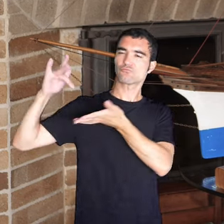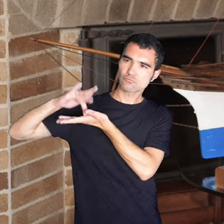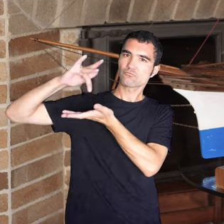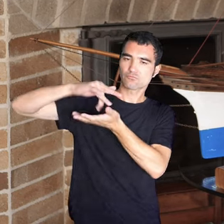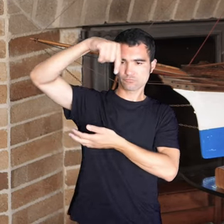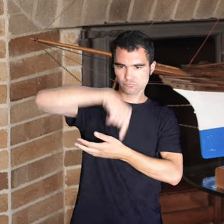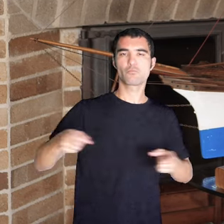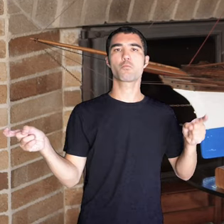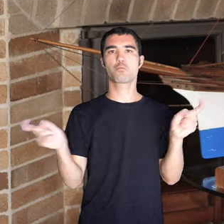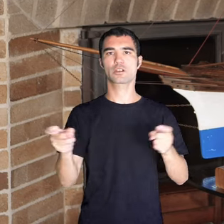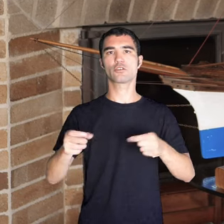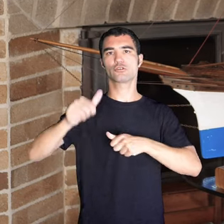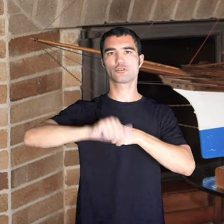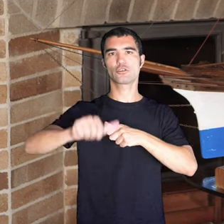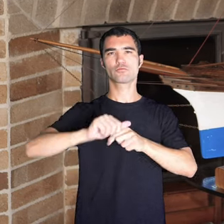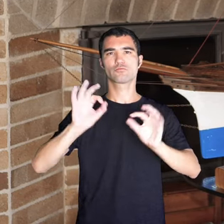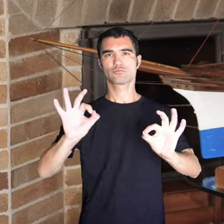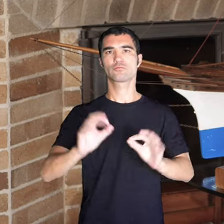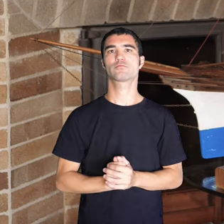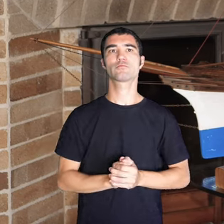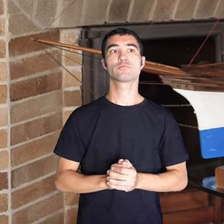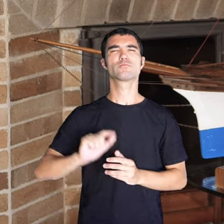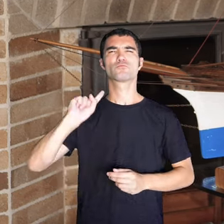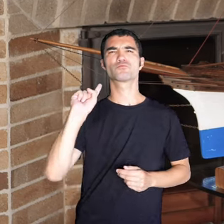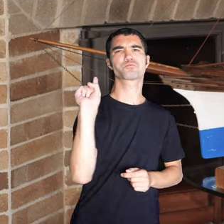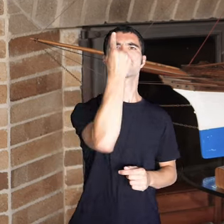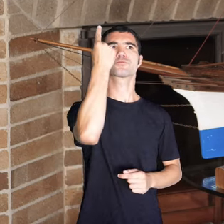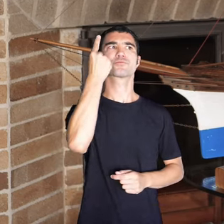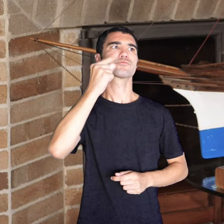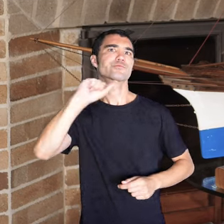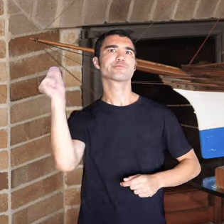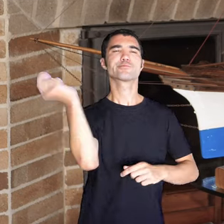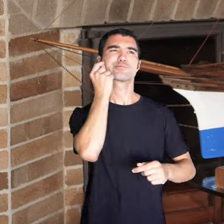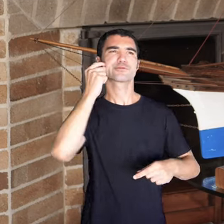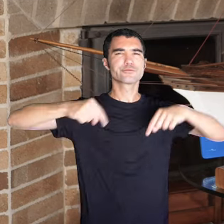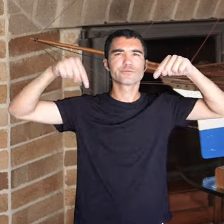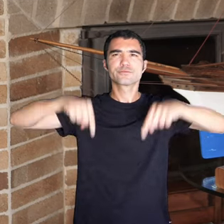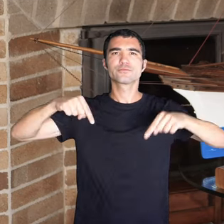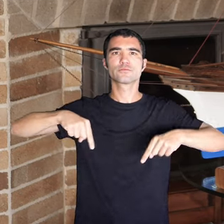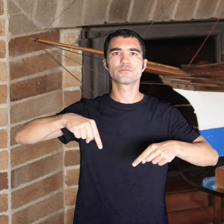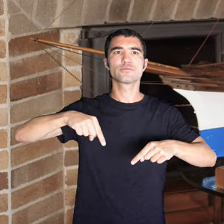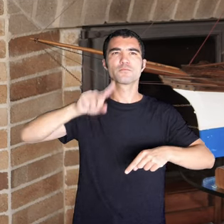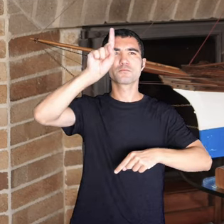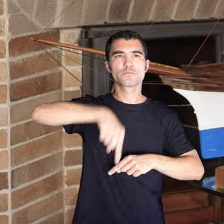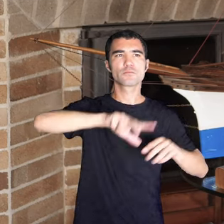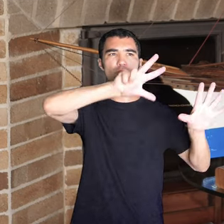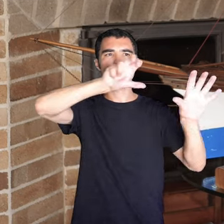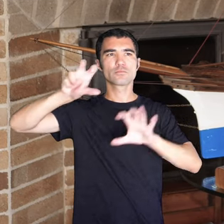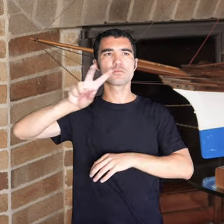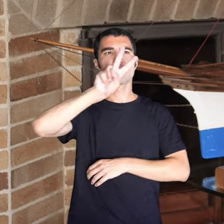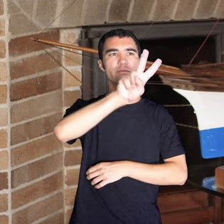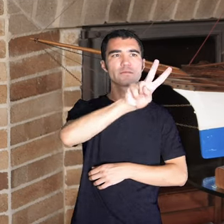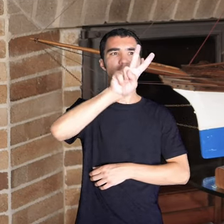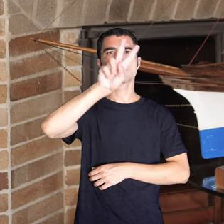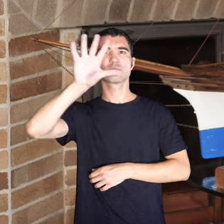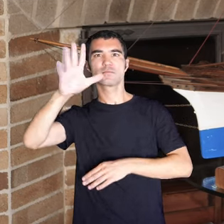Sóller, precisament. Els primers que se coneixen aquí són d'antes de